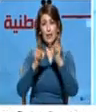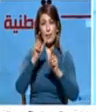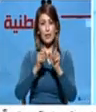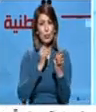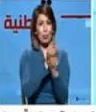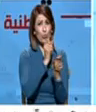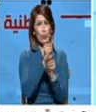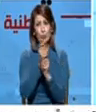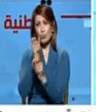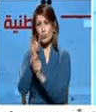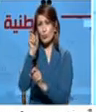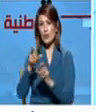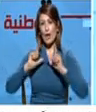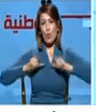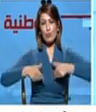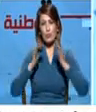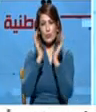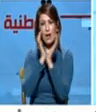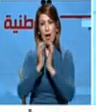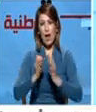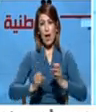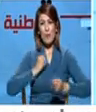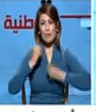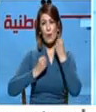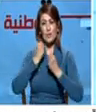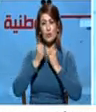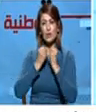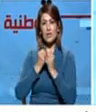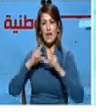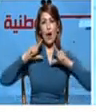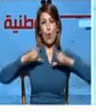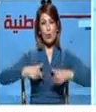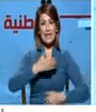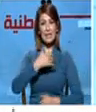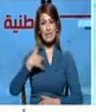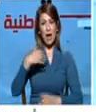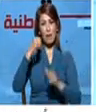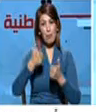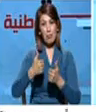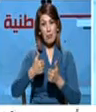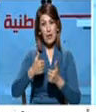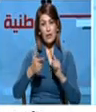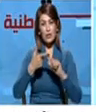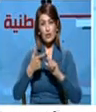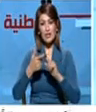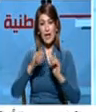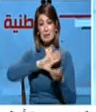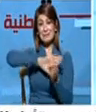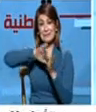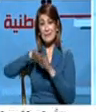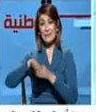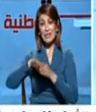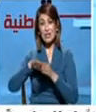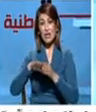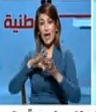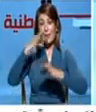قنبر شان ستقول انه المجهودات اللي قامت فيها وزاره الصحه منقوله طرحتها اه في المائه نسبيا وزاره الشؤون